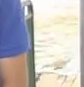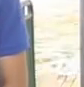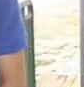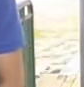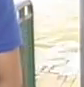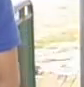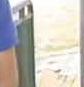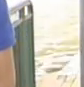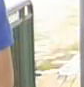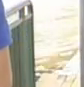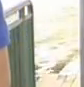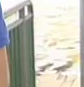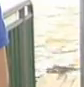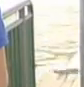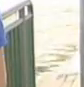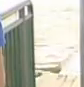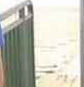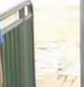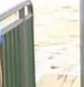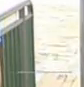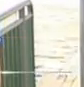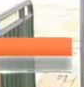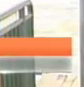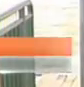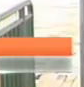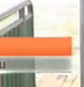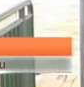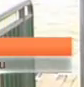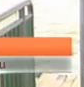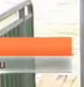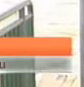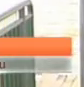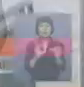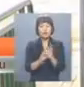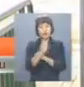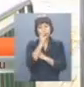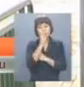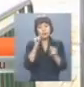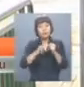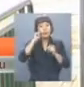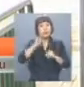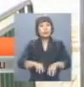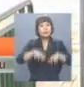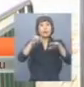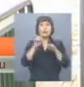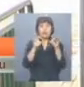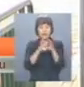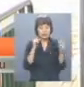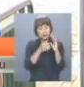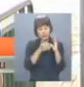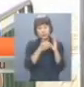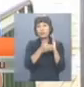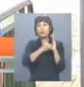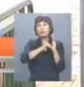ขอบคุณครับคุณสรีมาครับกว่าสัปดาห์นะครับที่เราเฝ้าติดตามรายงานสถานการณ์น้ำท่วมพื้นที่ฝั่งตะวันตกโดยเฉพาะย่านพระร